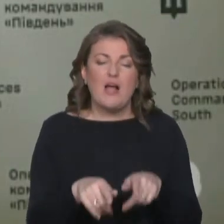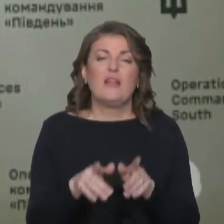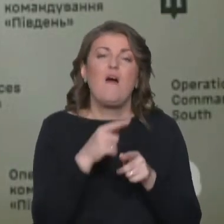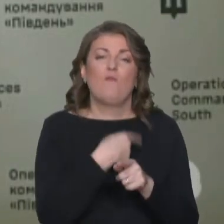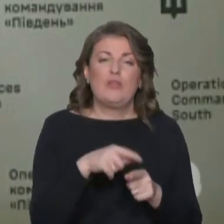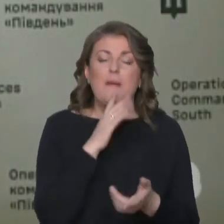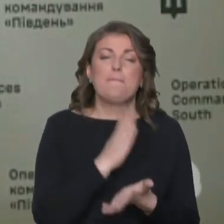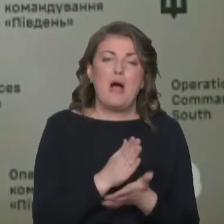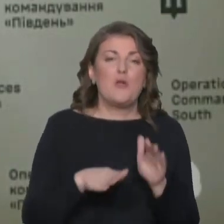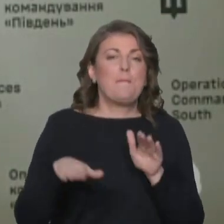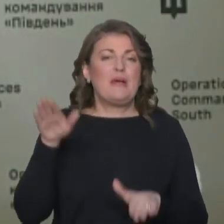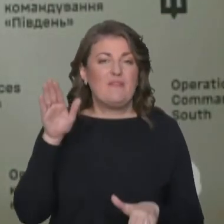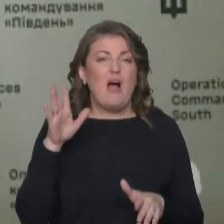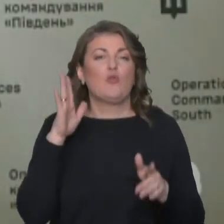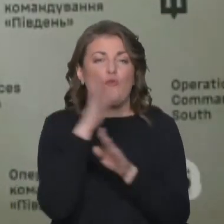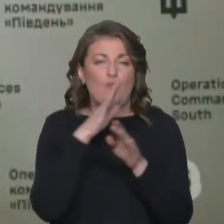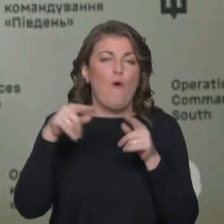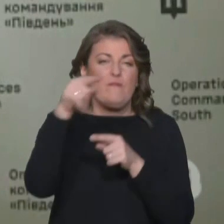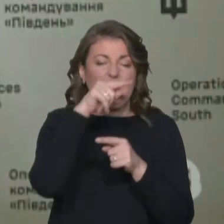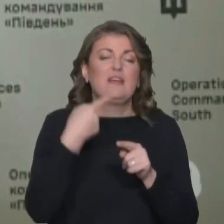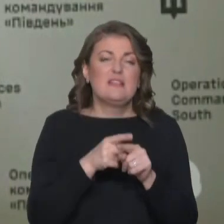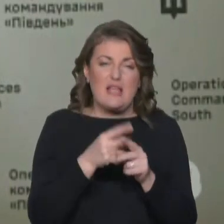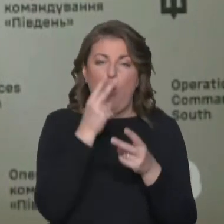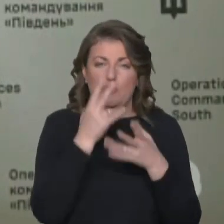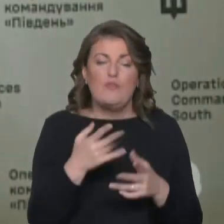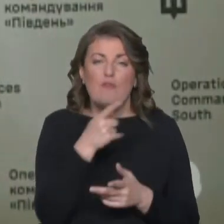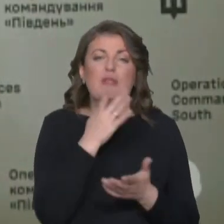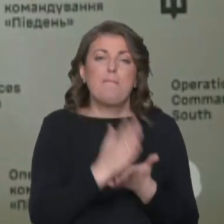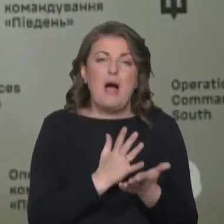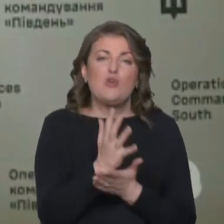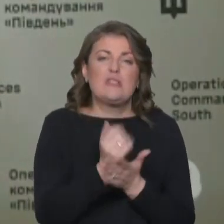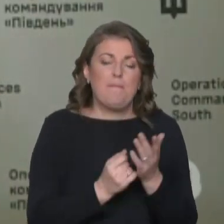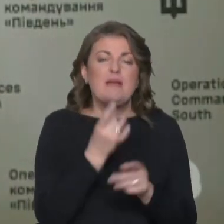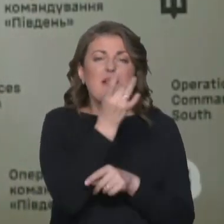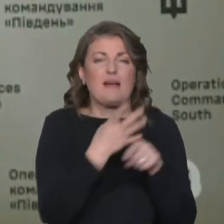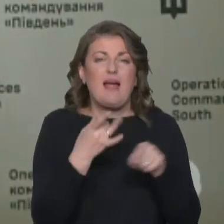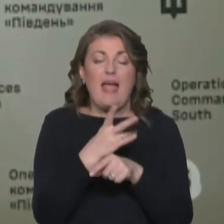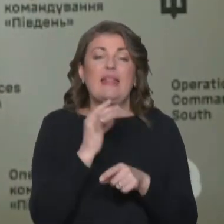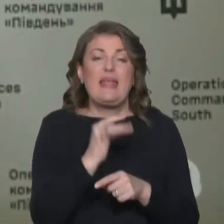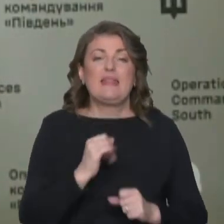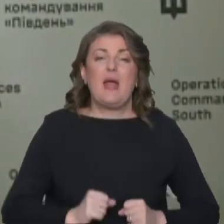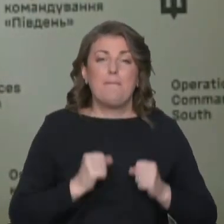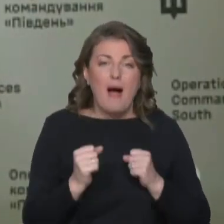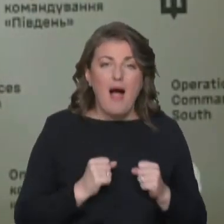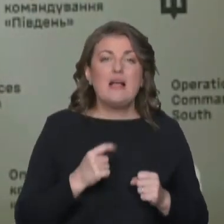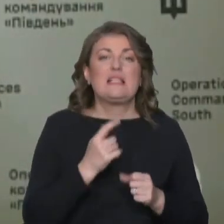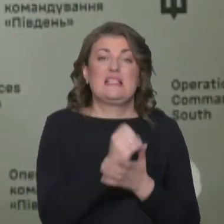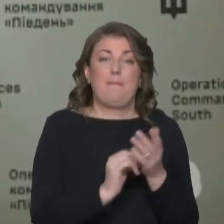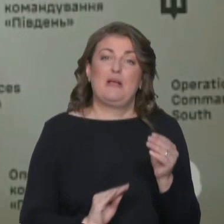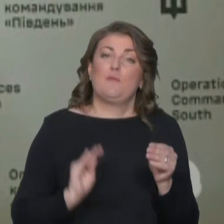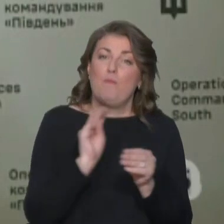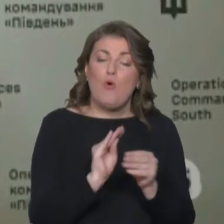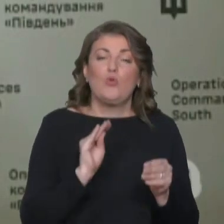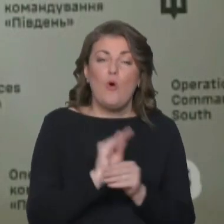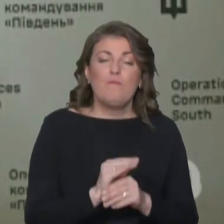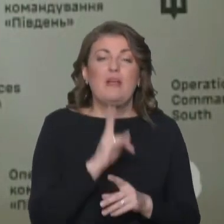Вони мають перевагу в повітрі, це очевидно, вони мають запас ракет і намагаються його поновлювати. На